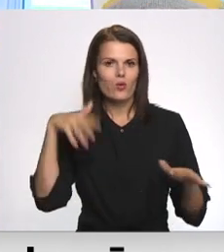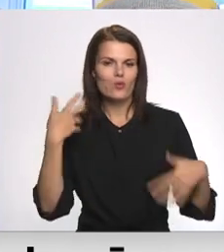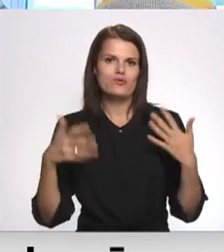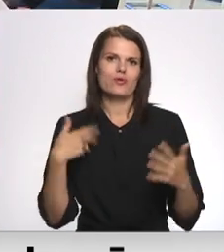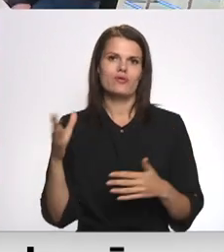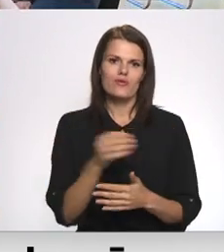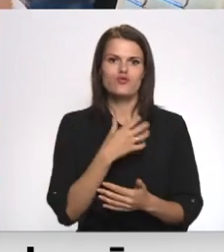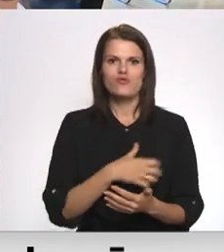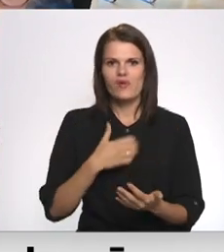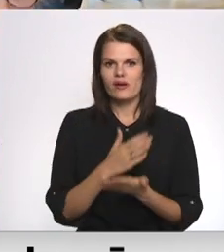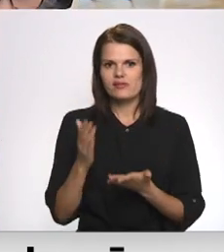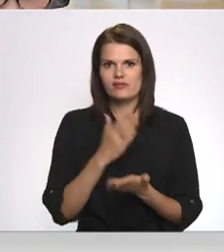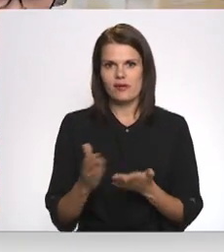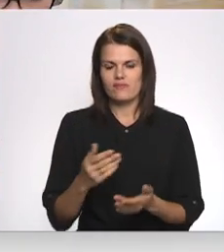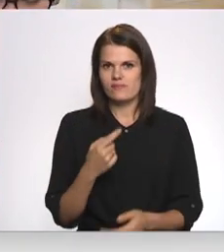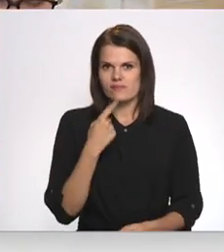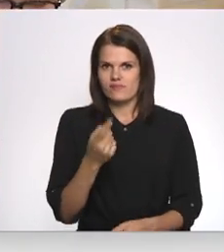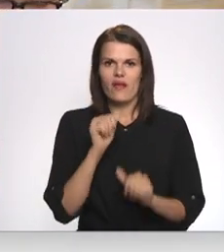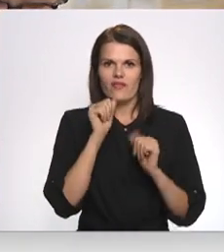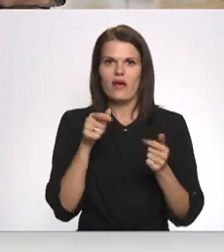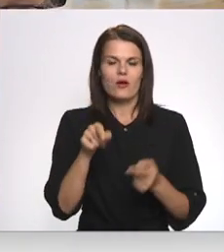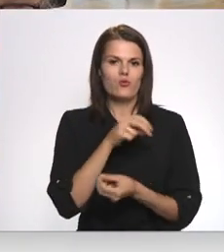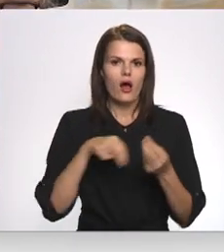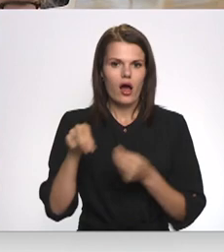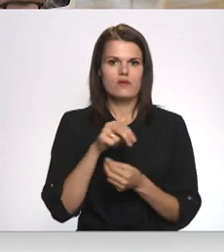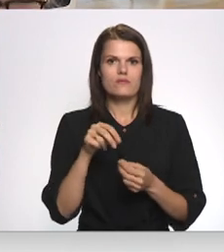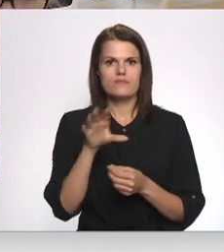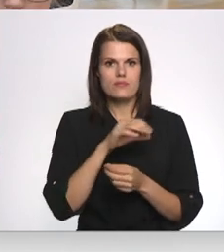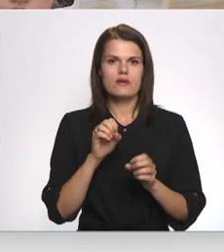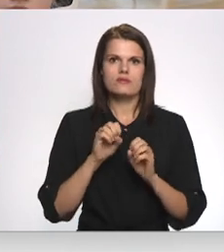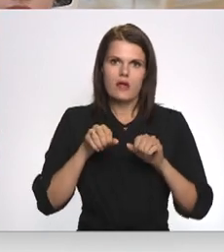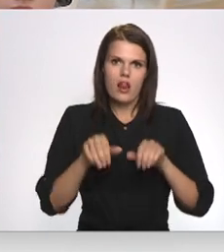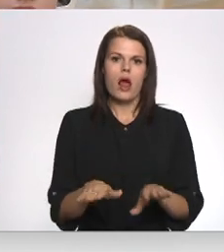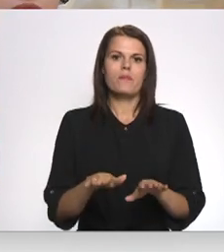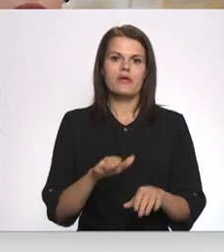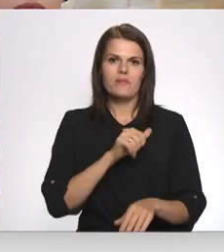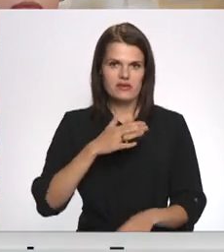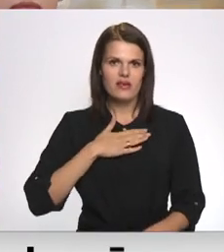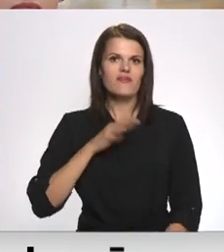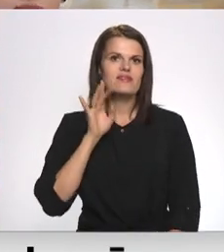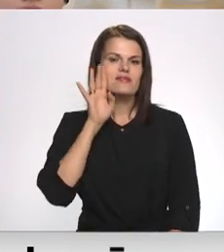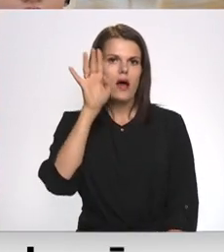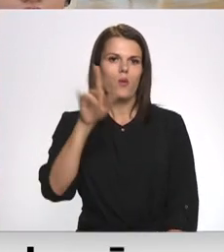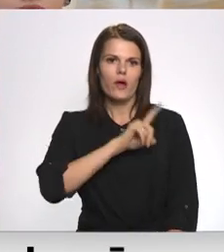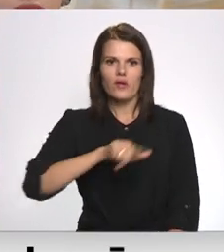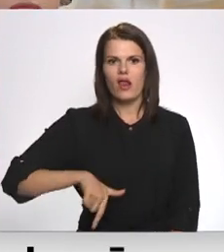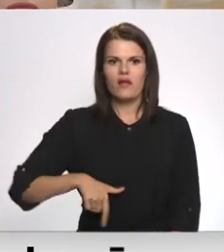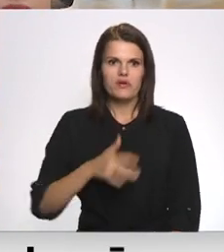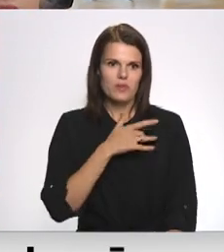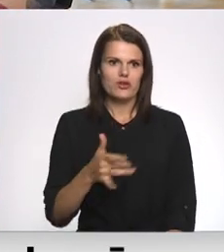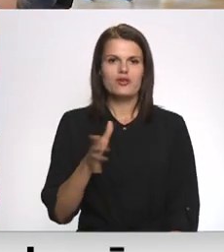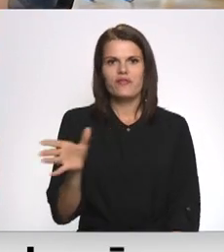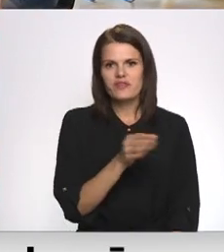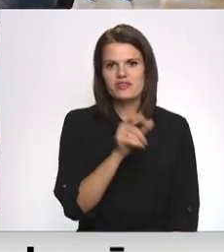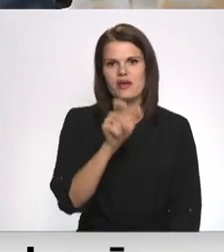to. Ka tas vispār nav apspriežams. Mēs skaidrojam reku bērnu, mēs lemjam savas Latvijas nākotni. Un šeit